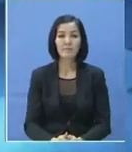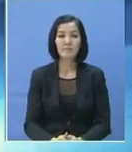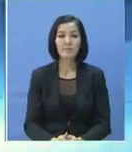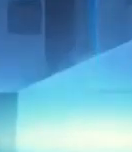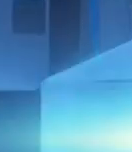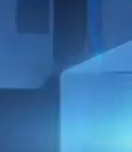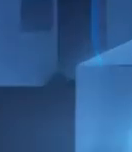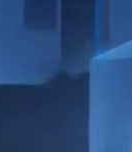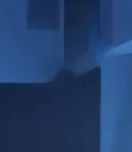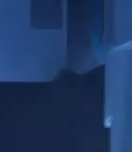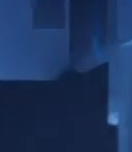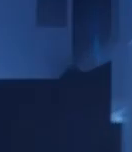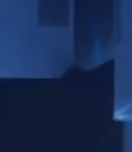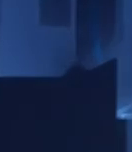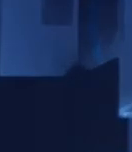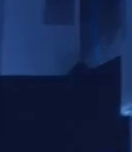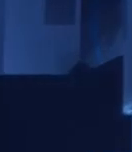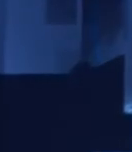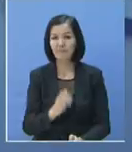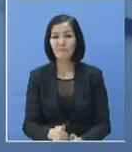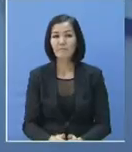Аманжол Жөнкешев, Жетісу арнасы.